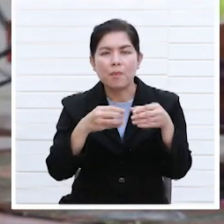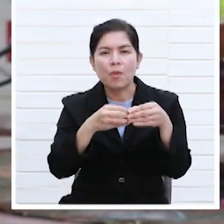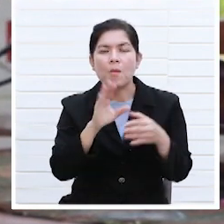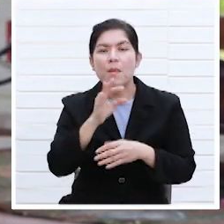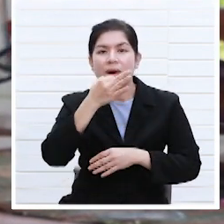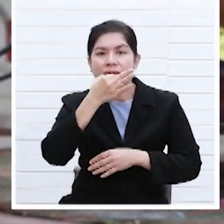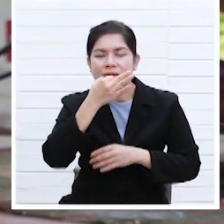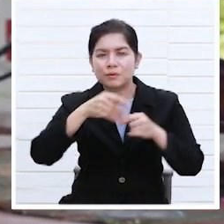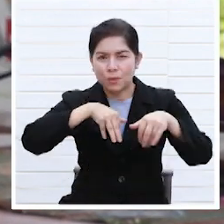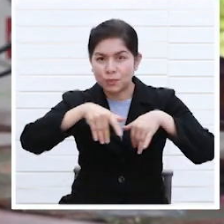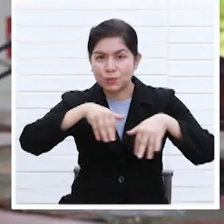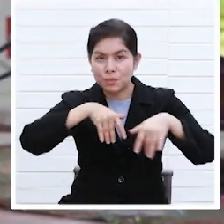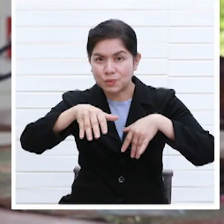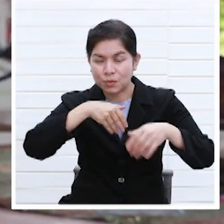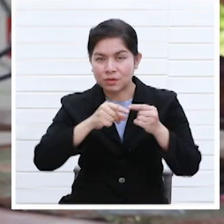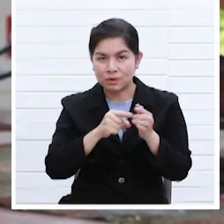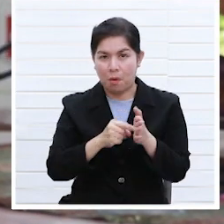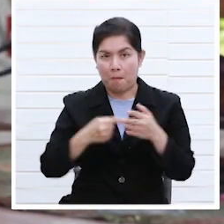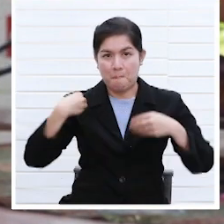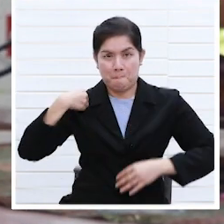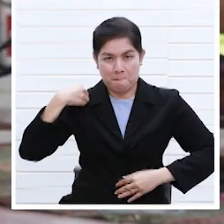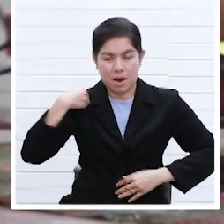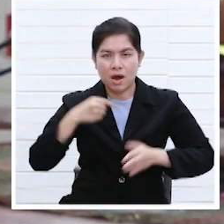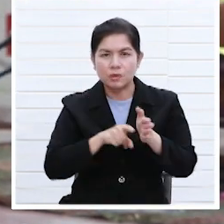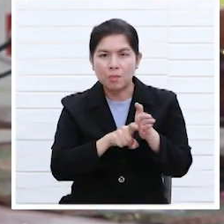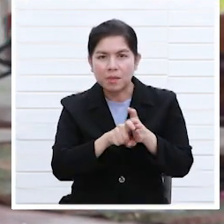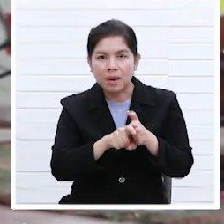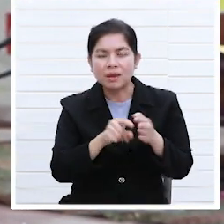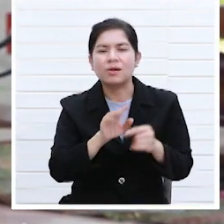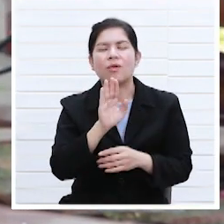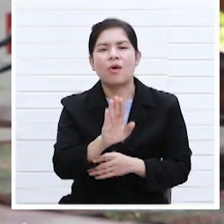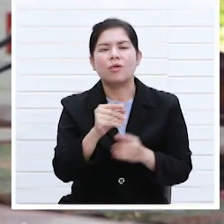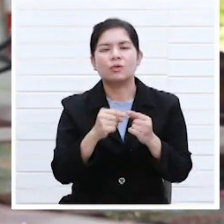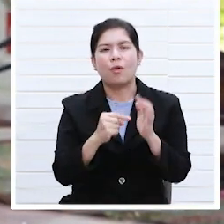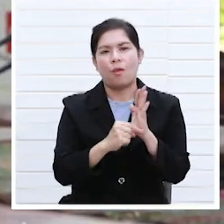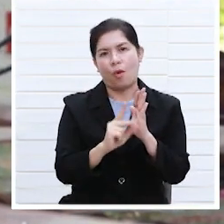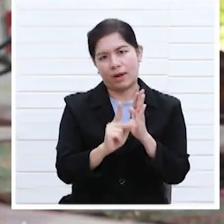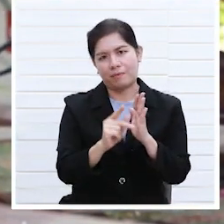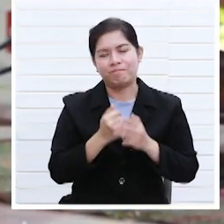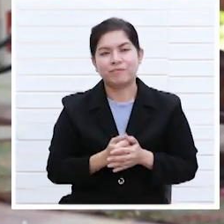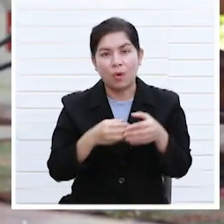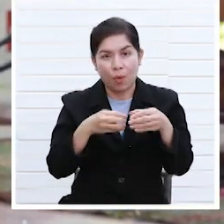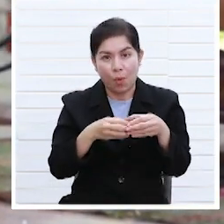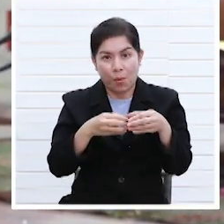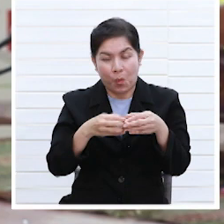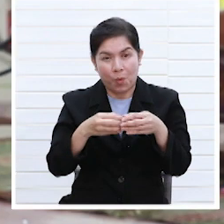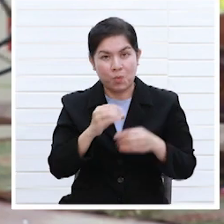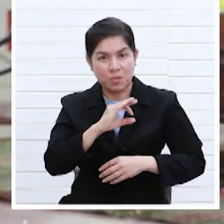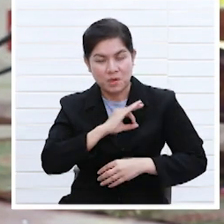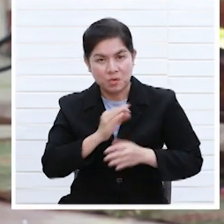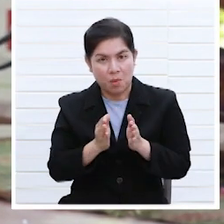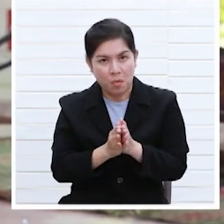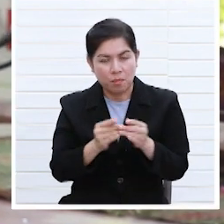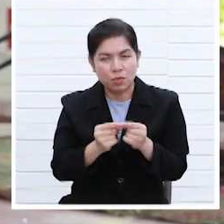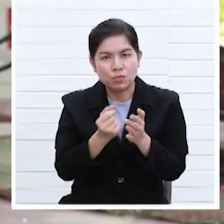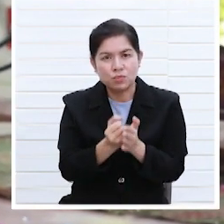นผ้าไหมมัดหมี่ที่บ้านหัวฝายตำบลปอแดงอำเภอชนบทจังหวัดขอนแก่นที่นี่รวมกลุ่มจนทำให้เกิดความเป็